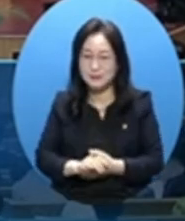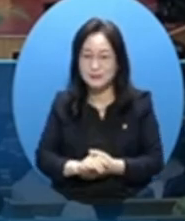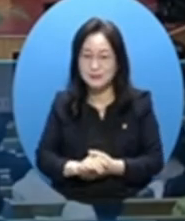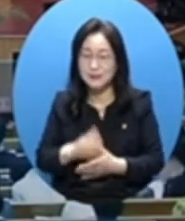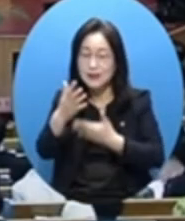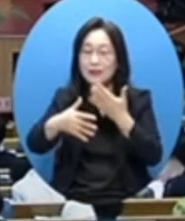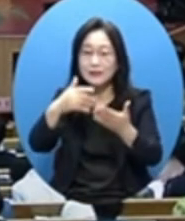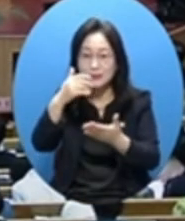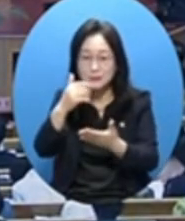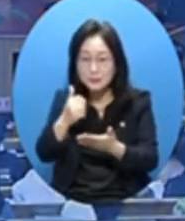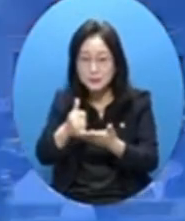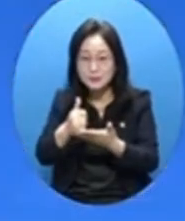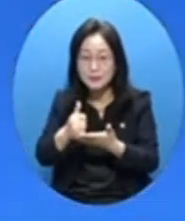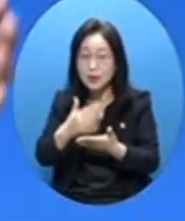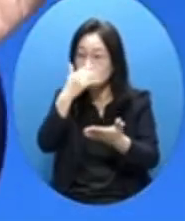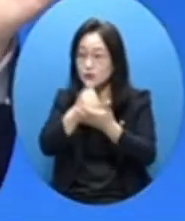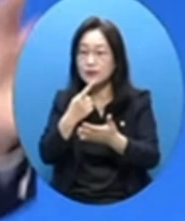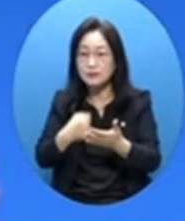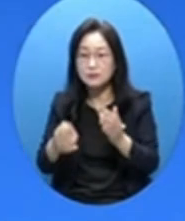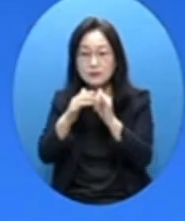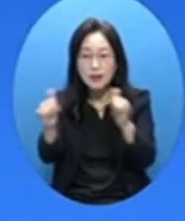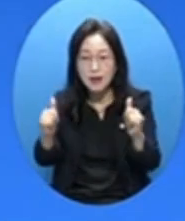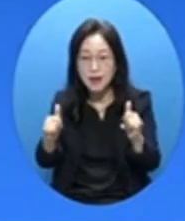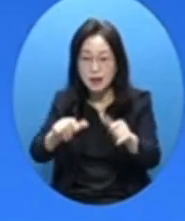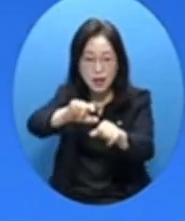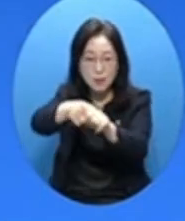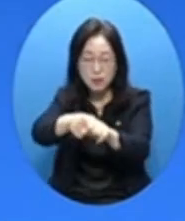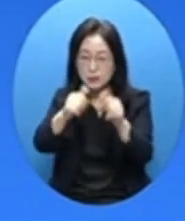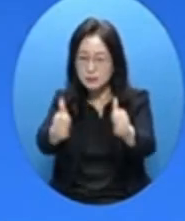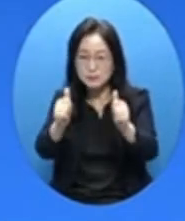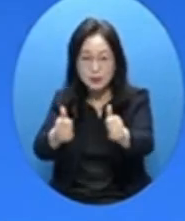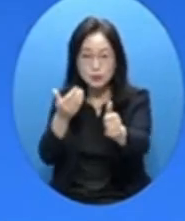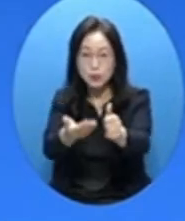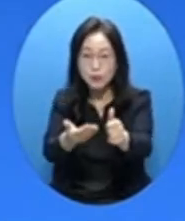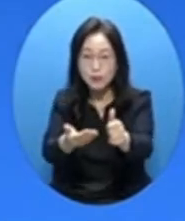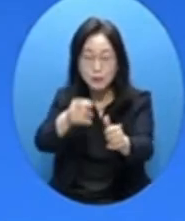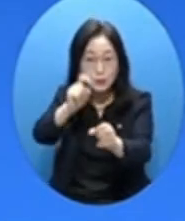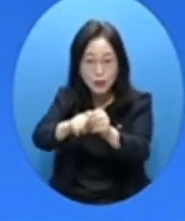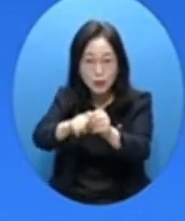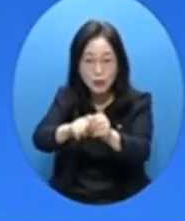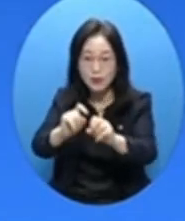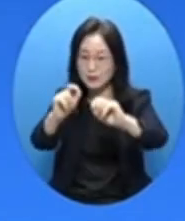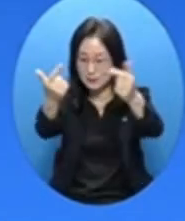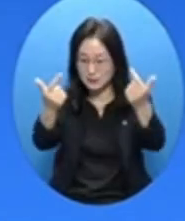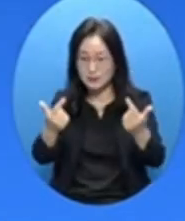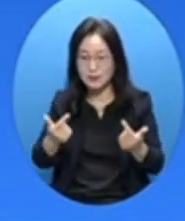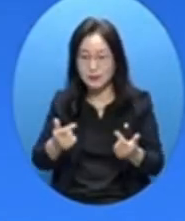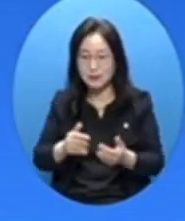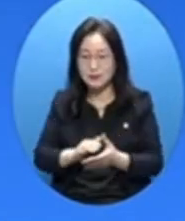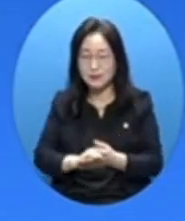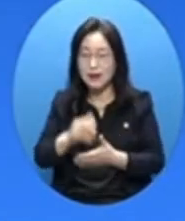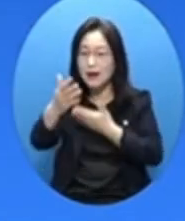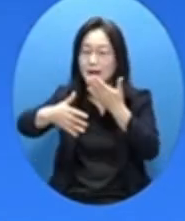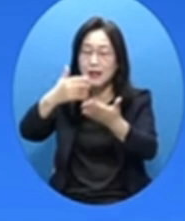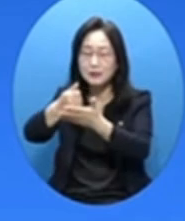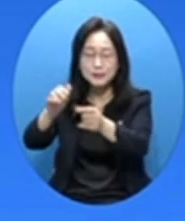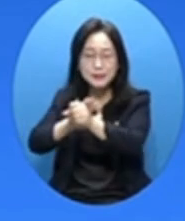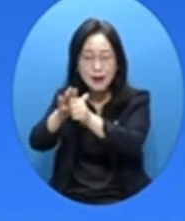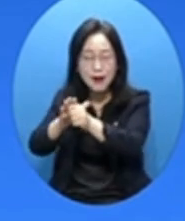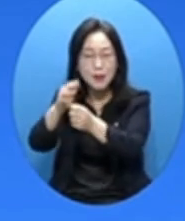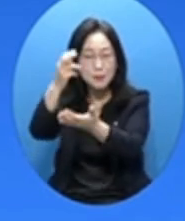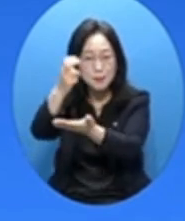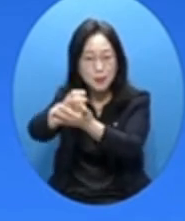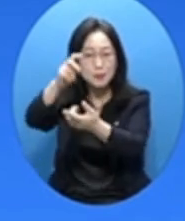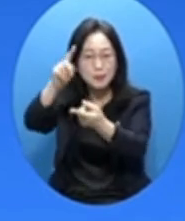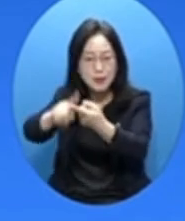하나님께서 죄 지은 삶을 벌주고 심판에게서 십계명을 만들어 놓으신 것이 아니라 하나님을 사랑하는 법을